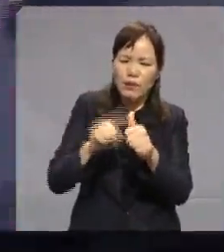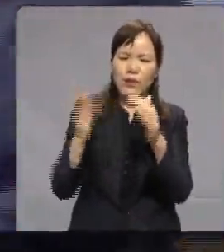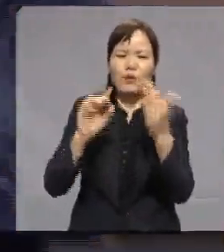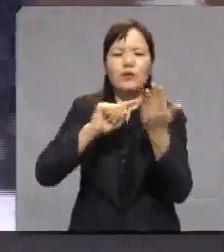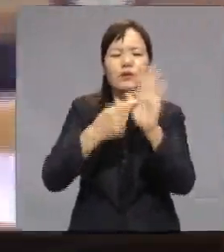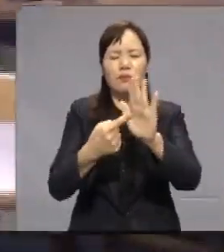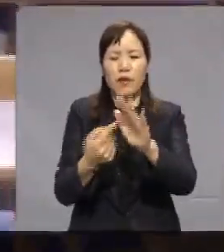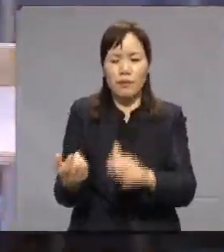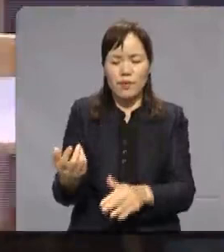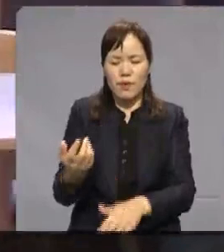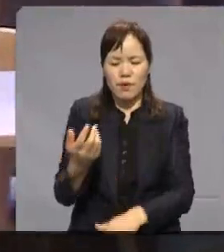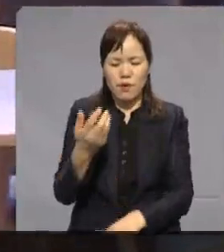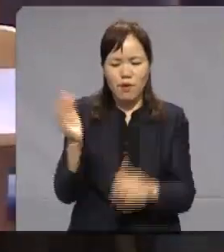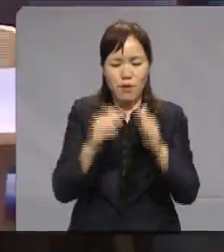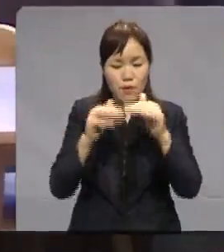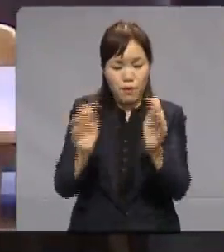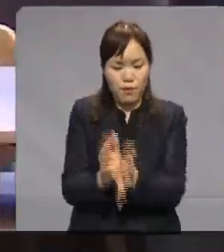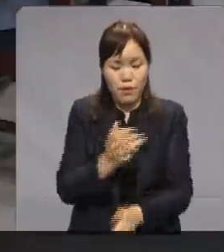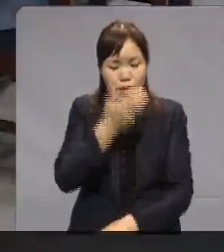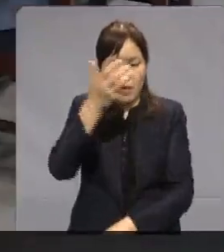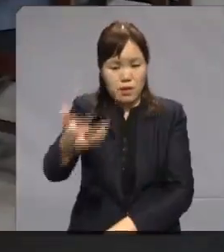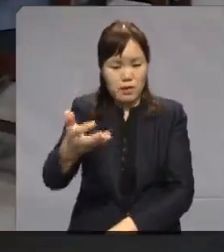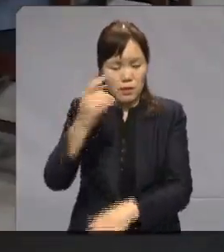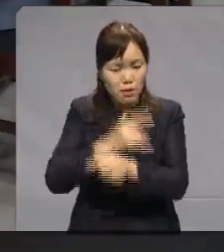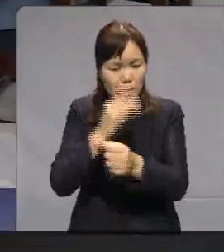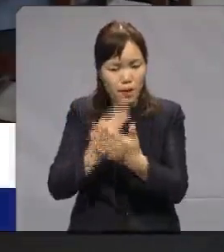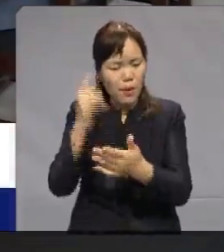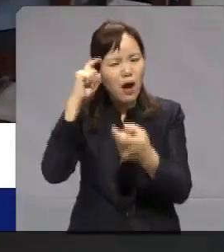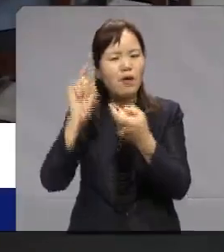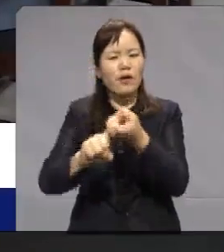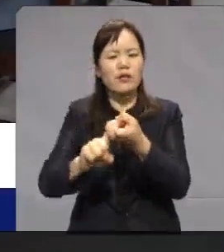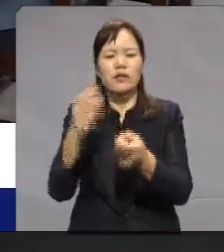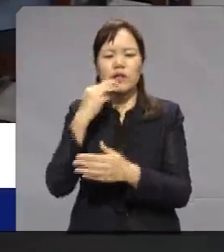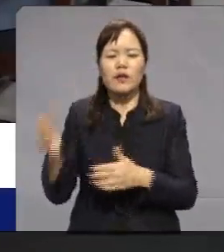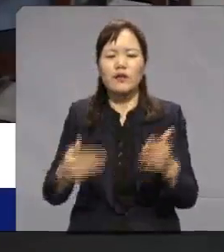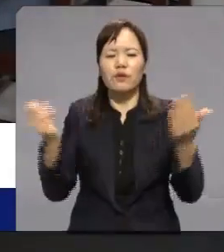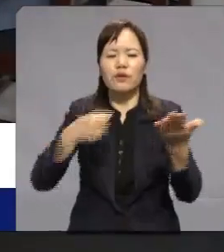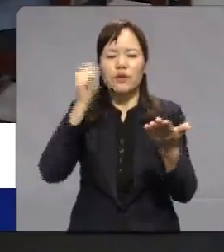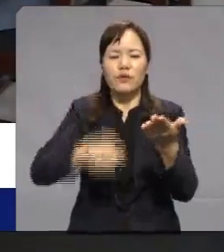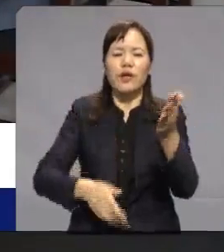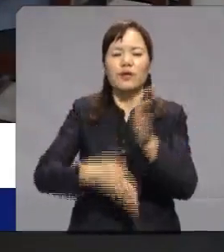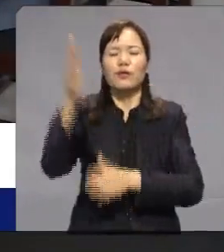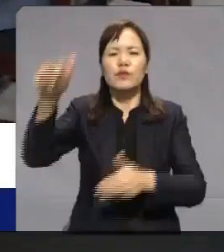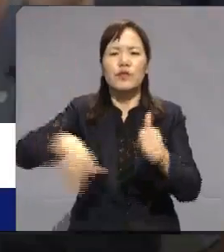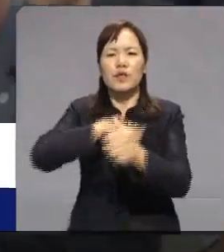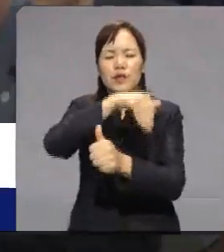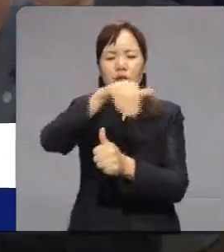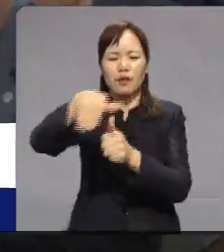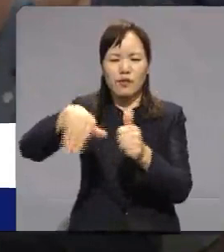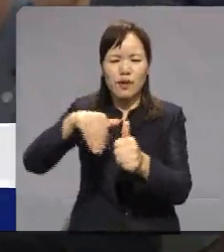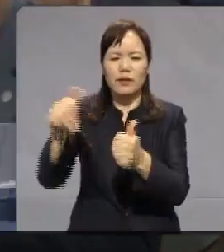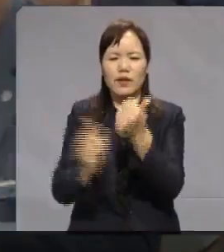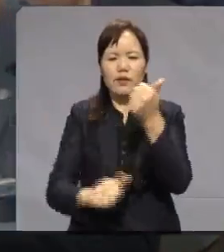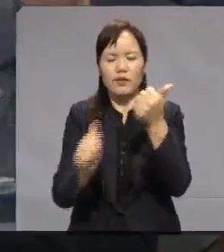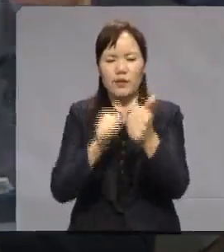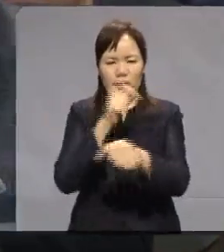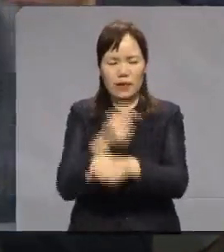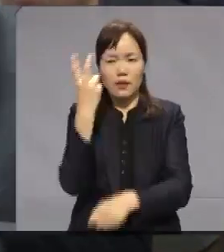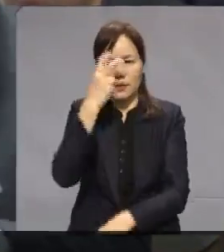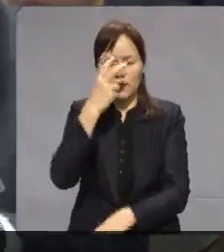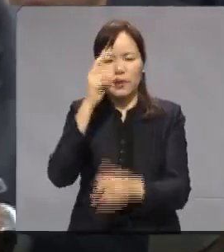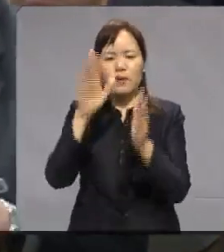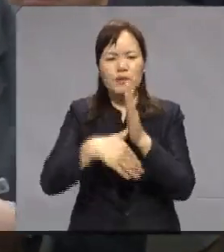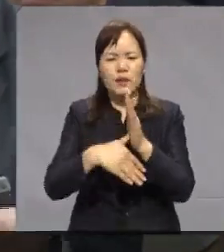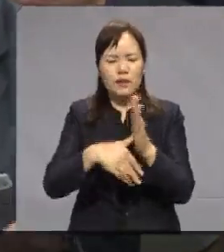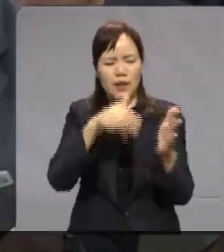여부에 관심이 쏠리고 있습니다 경기도의회 도시환경위원회 행정 사무 감사에서는 양당